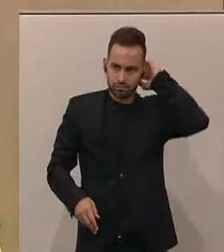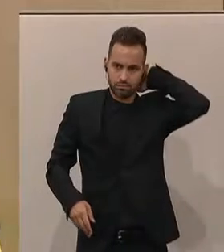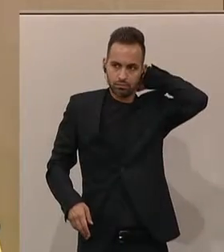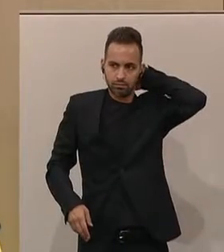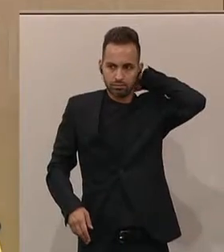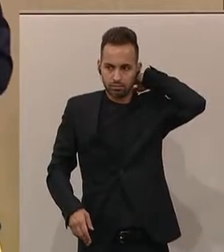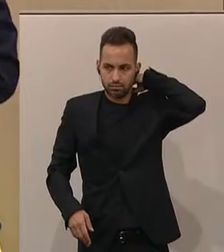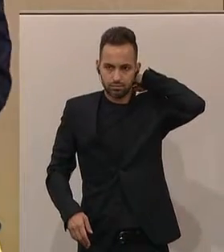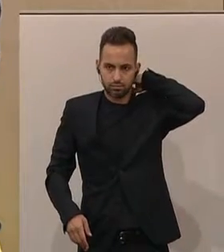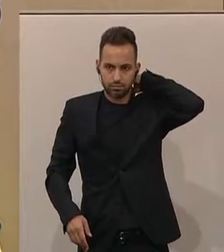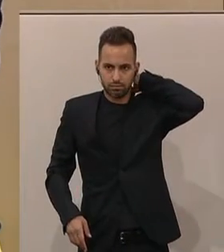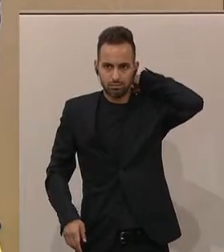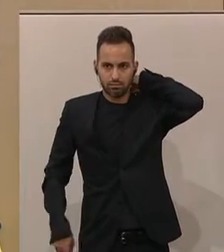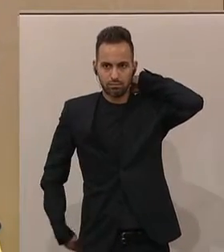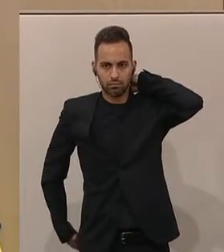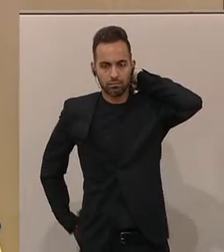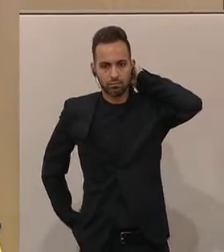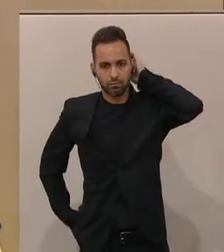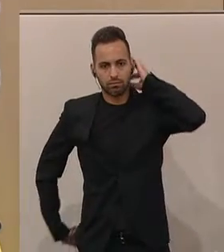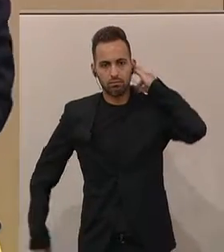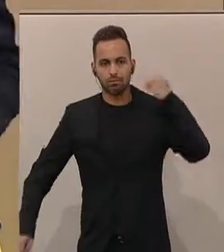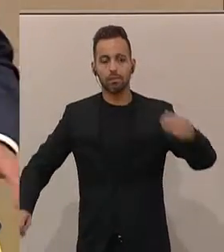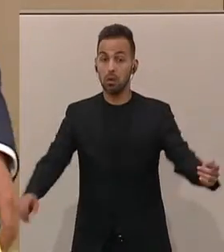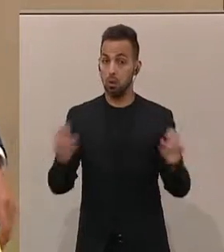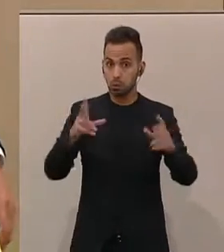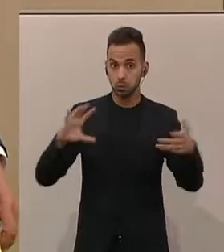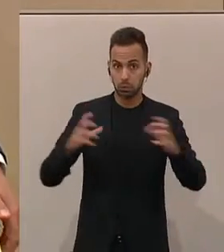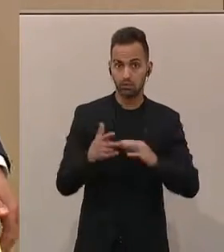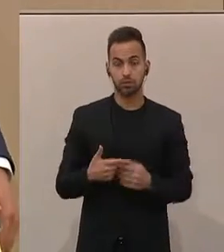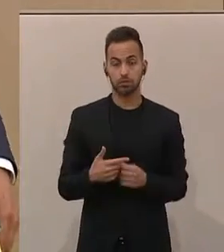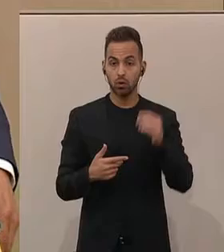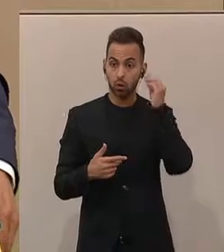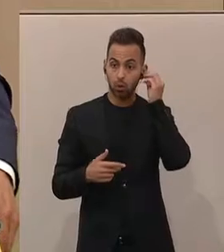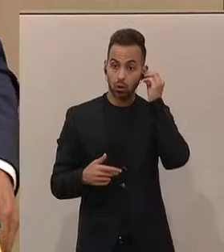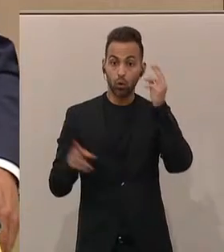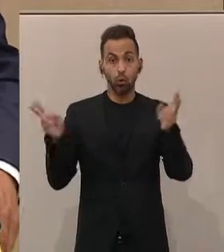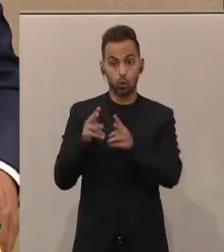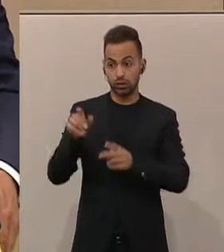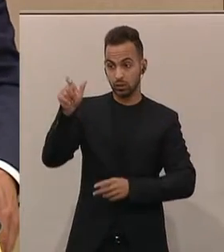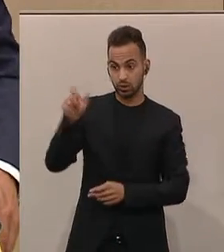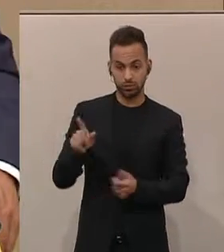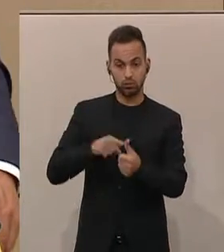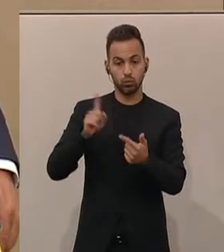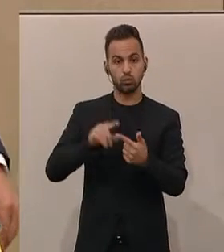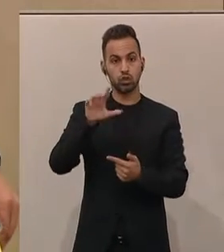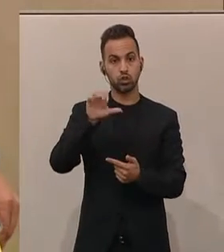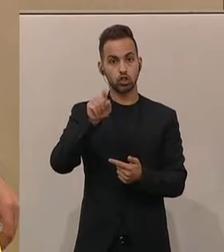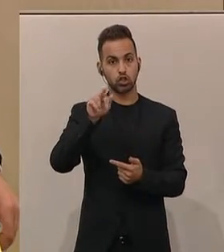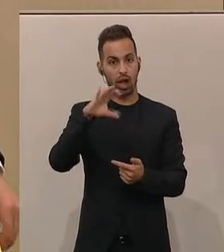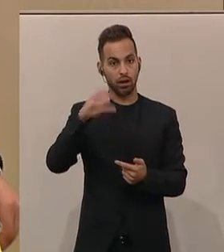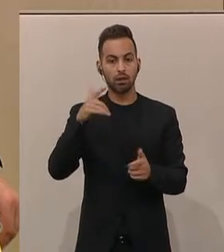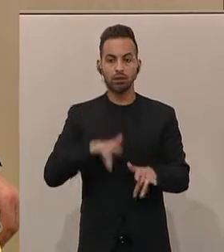also ich fasse zusammen. Kurz und Strache beschließen, sie bringen hier ein Gesetz ein